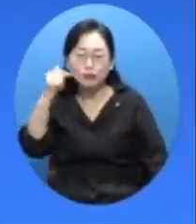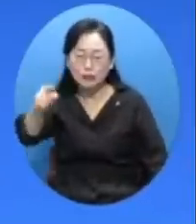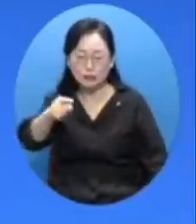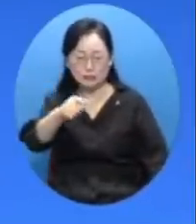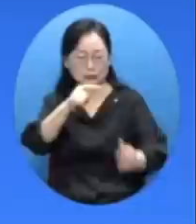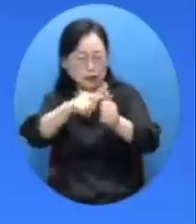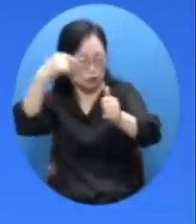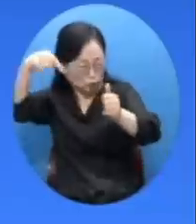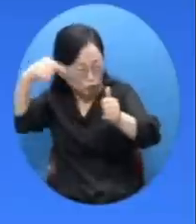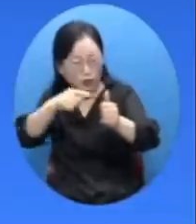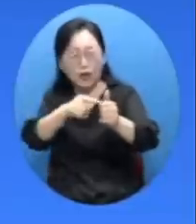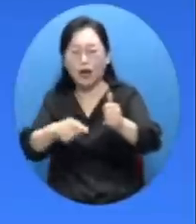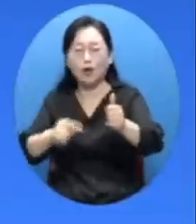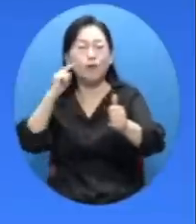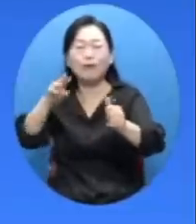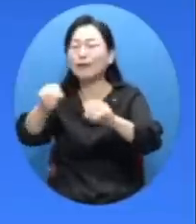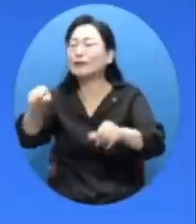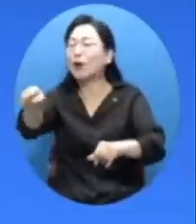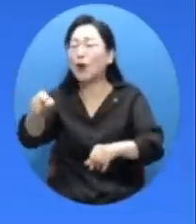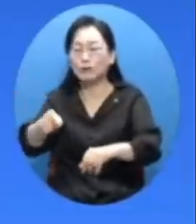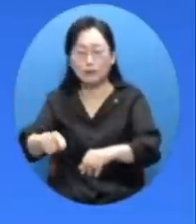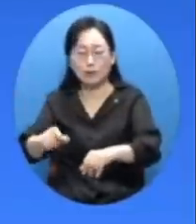같다고 그 땅을 왜 사냐고